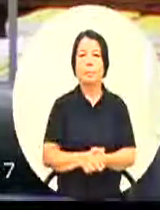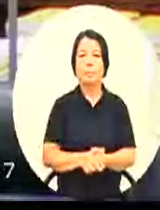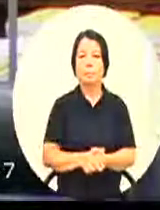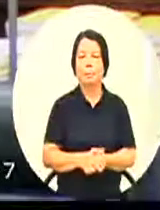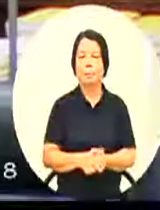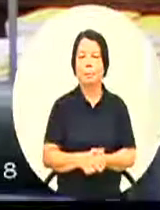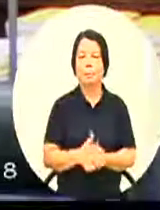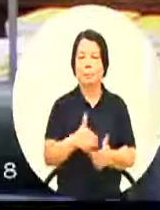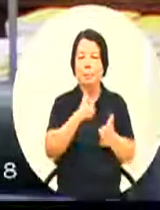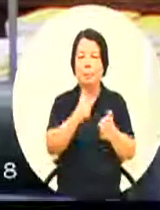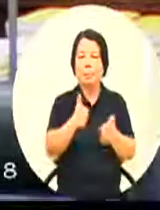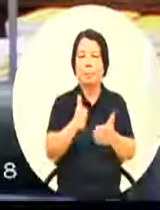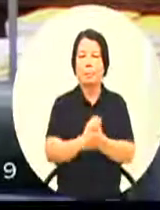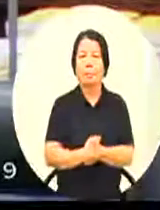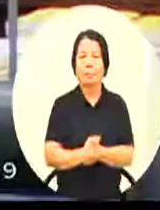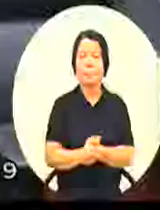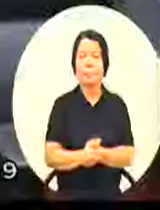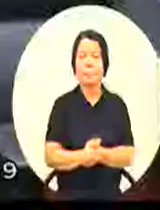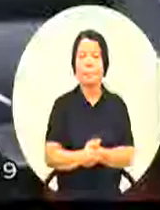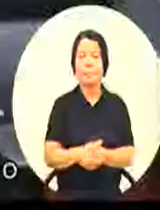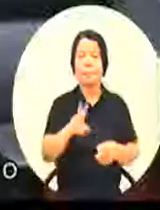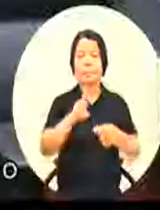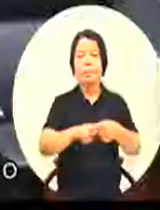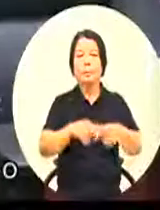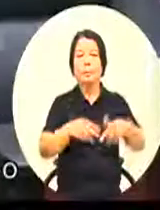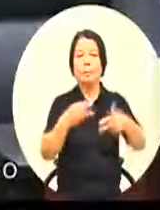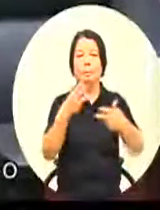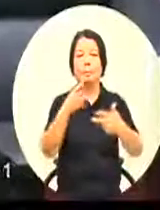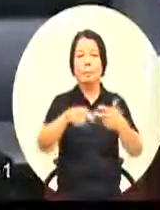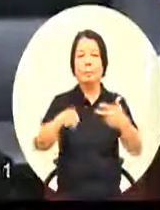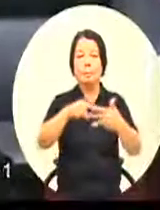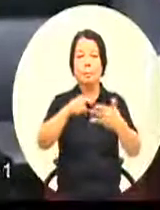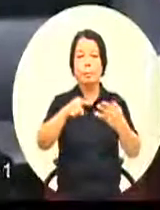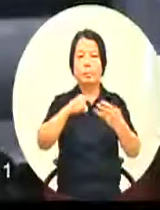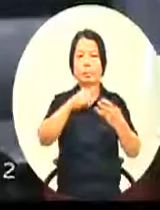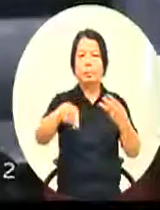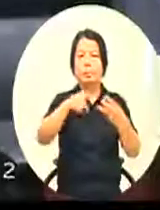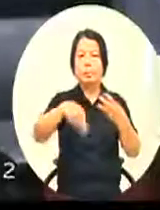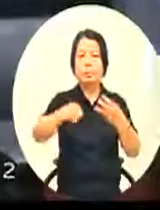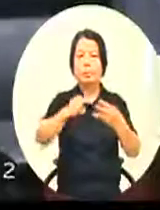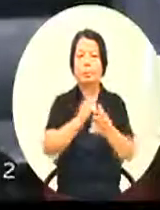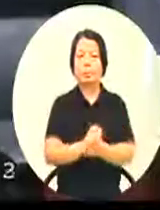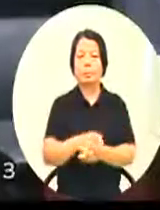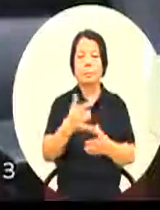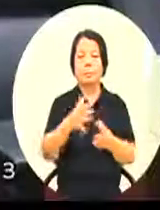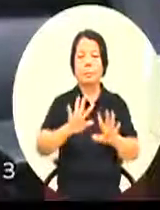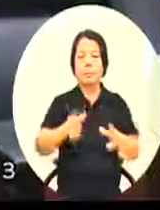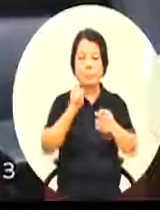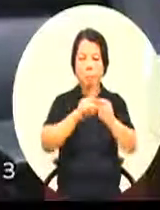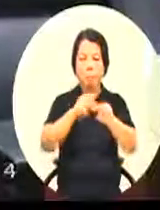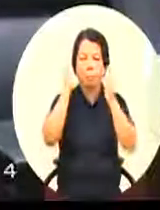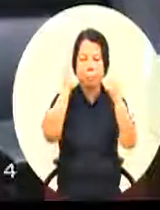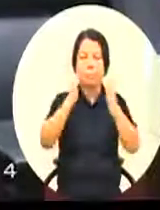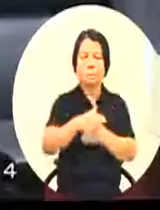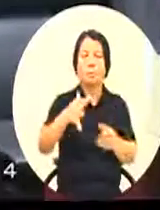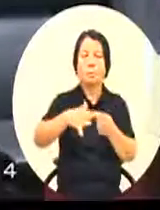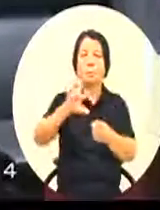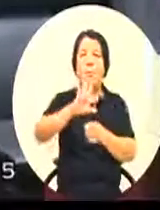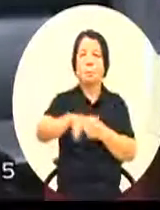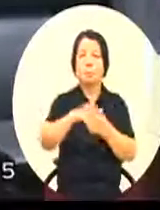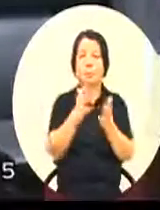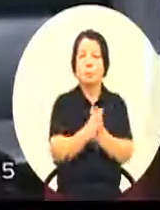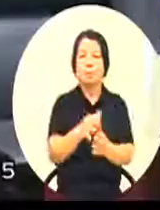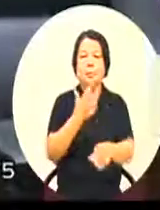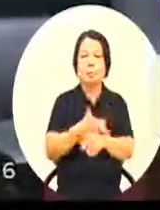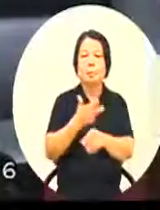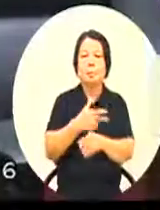也感谢我们的范局长、哦、因为我们当初从中正高中、哦、来做这个技职的产学合作的模式，我们